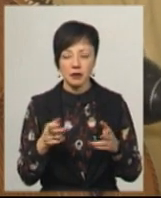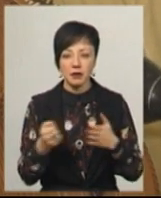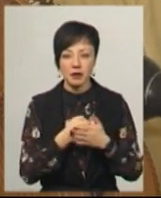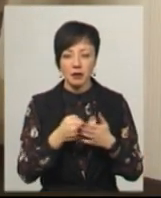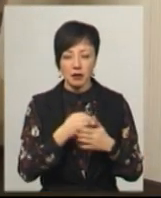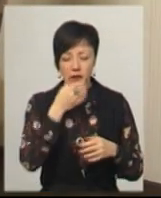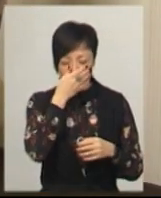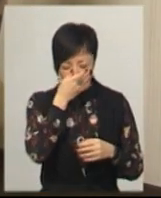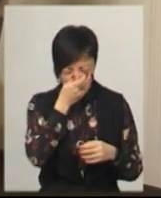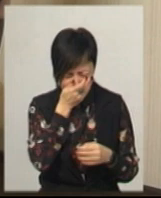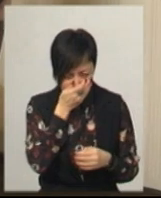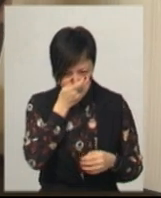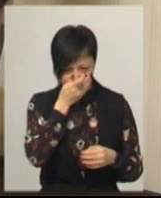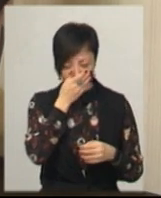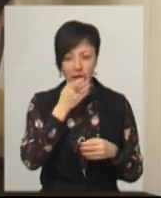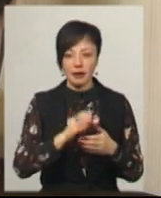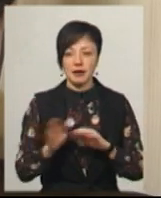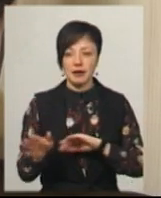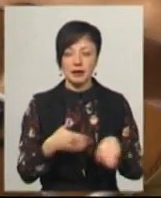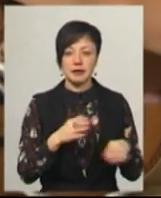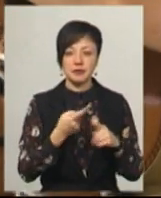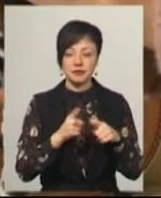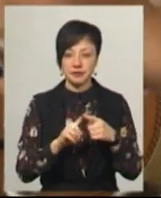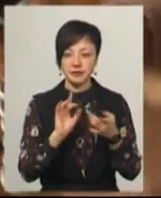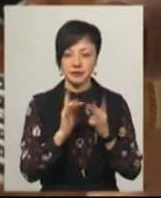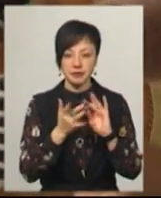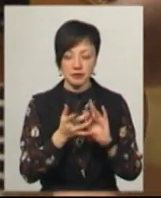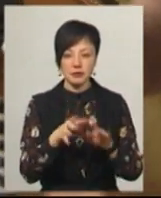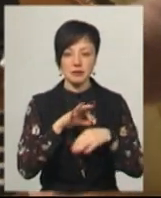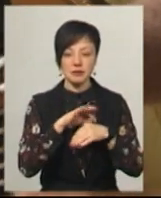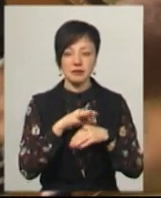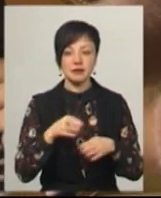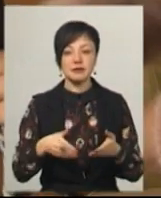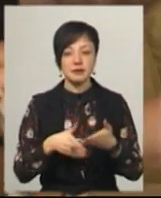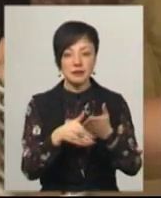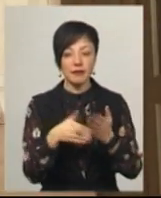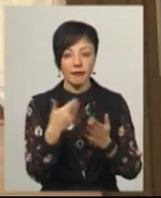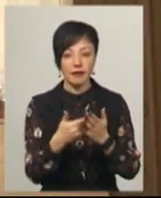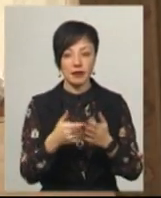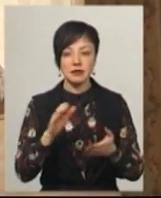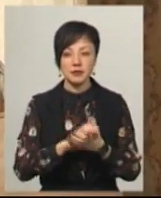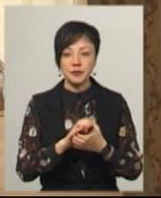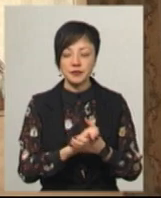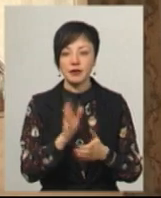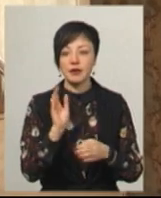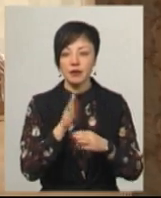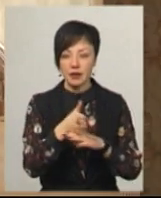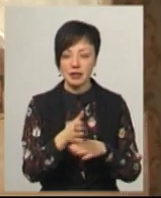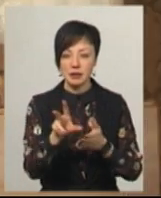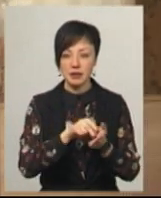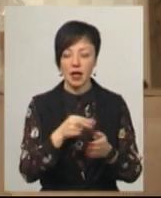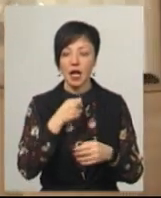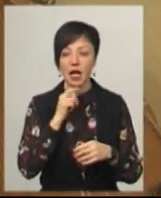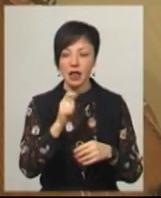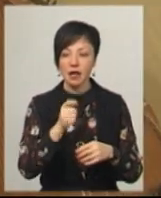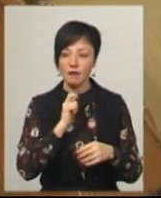добитися успіху. На думку вести власний інтерактивний щоденник в інтернеті Олександра наштовхнула знайома. Вона навідала його в госпіталі, записала інтерв'ю та